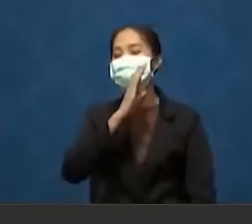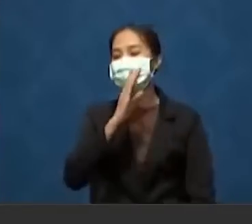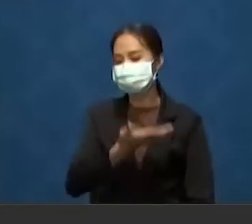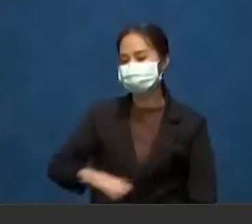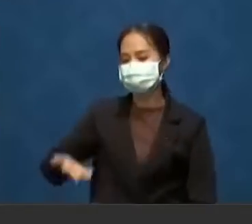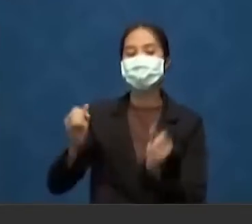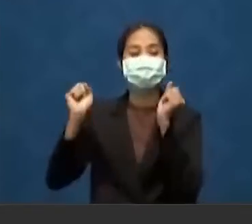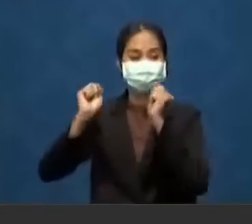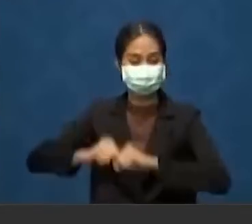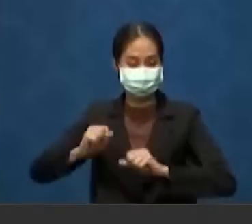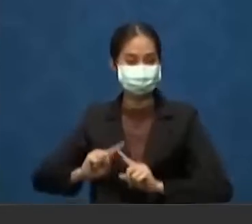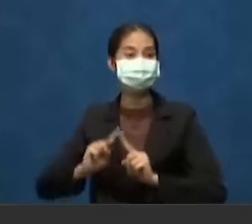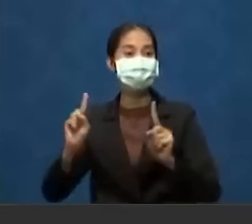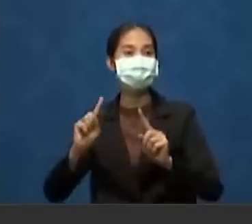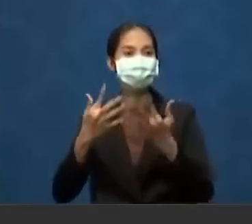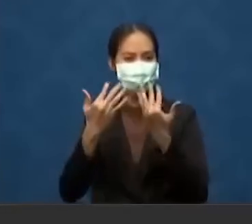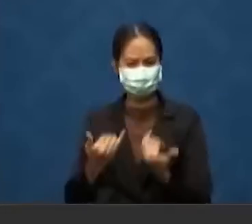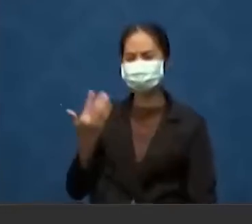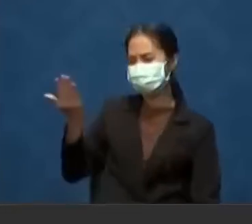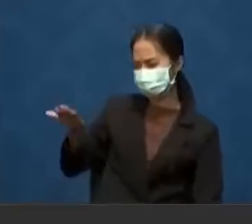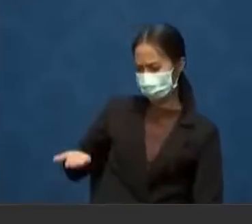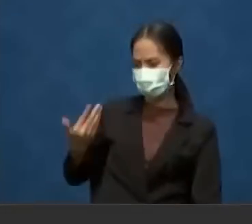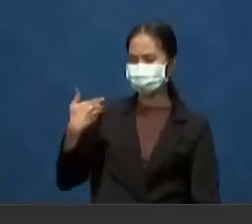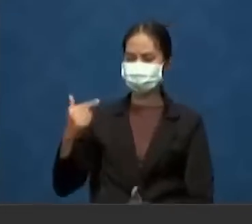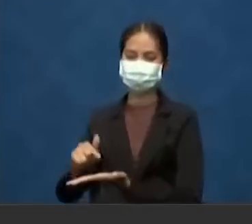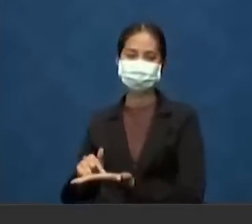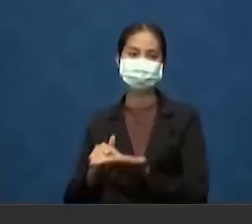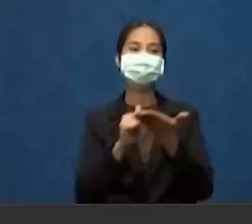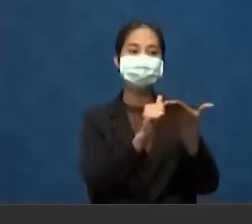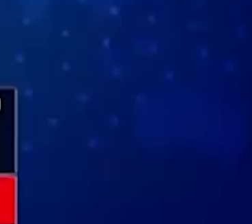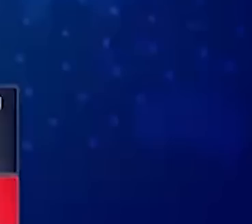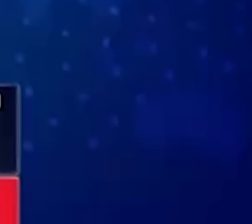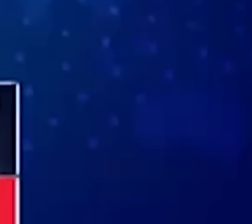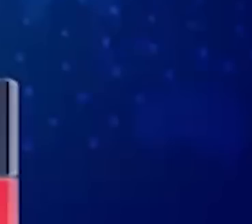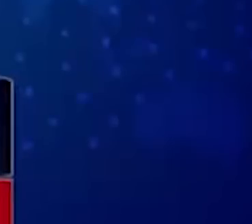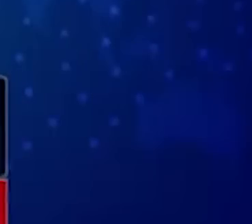เป็อยอื่นบันี้คณนวดใจเสนอยัตี